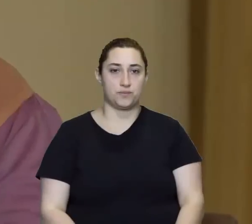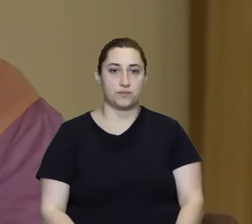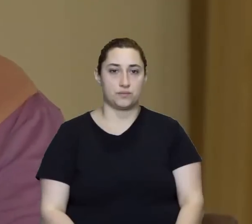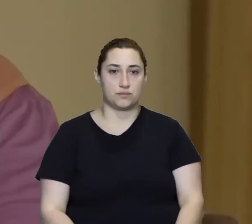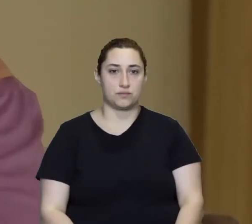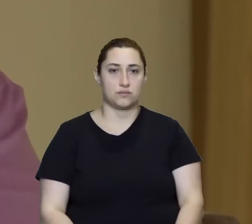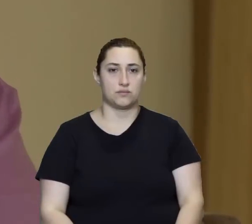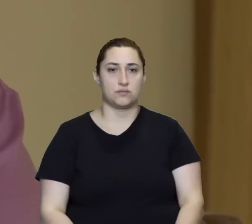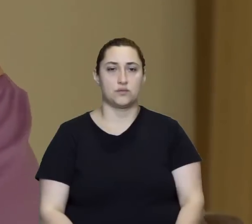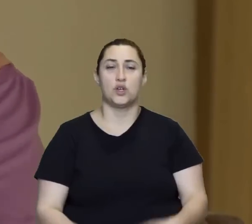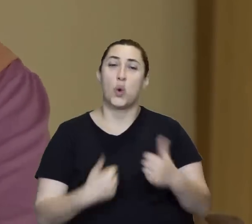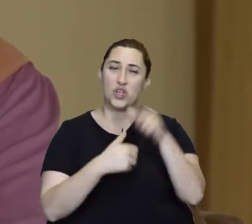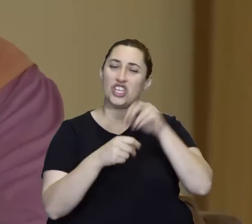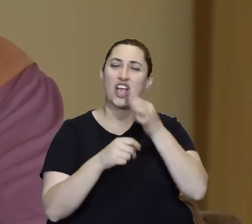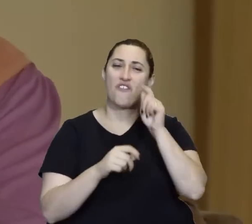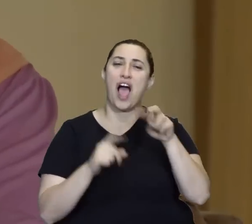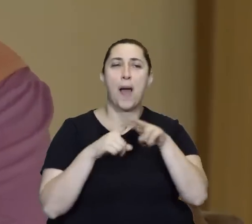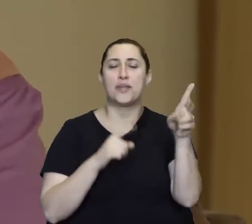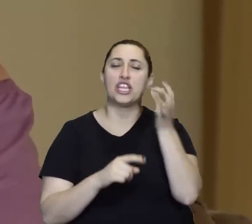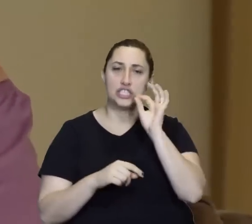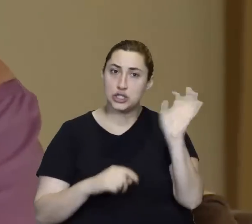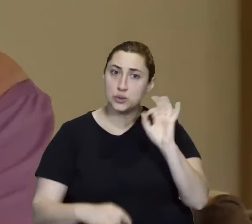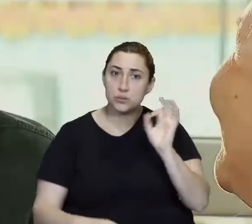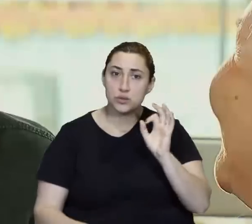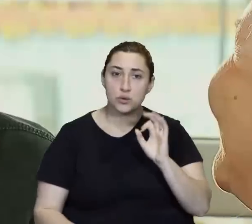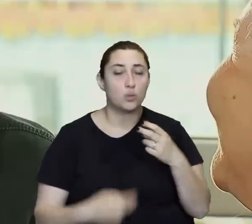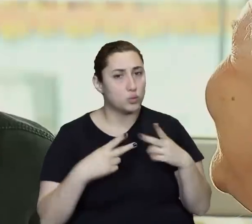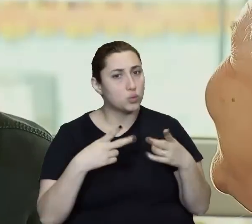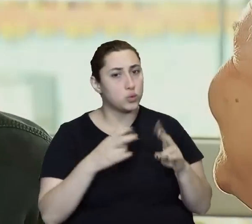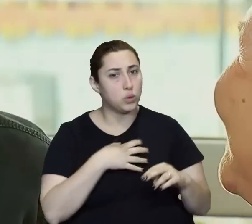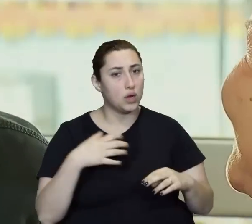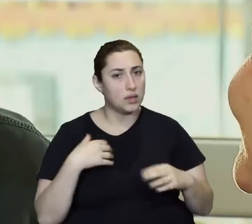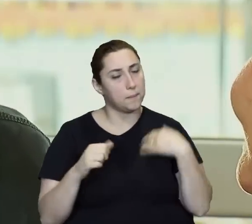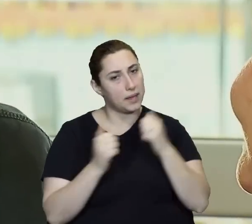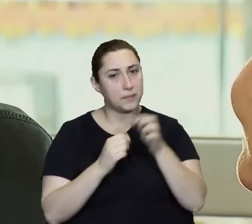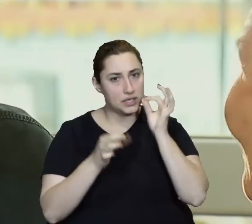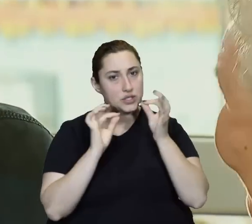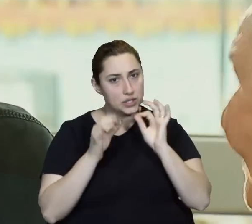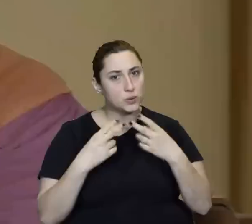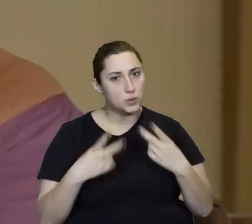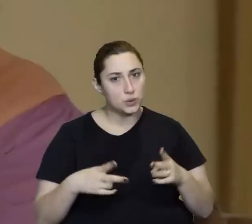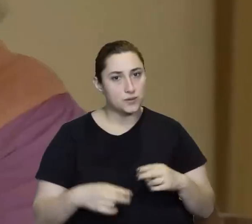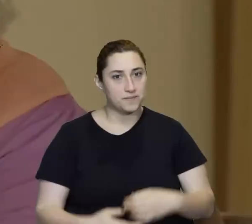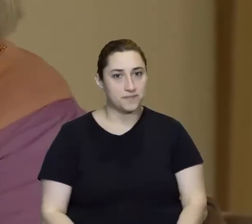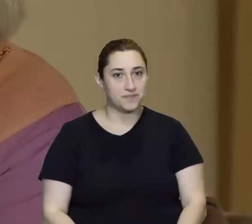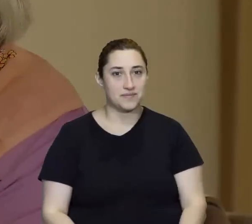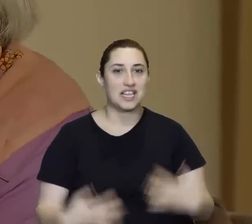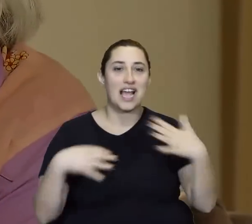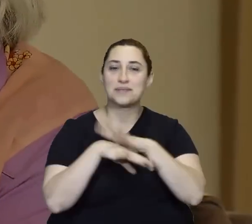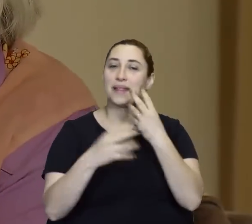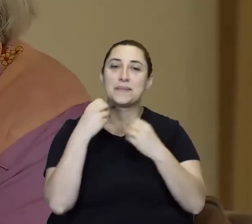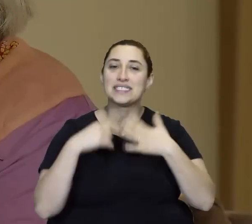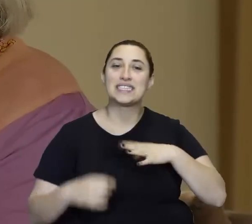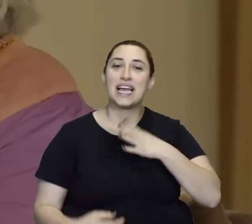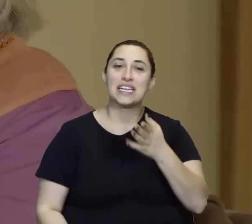Kocana da yap. Ahmet'im de içsin. Değil mi Ahmet'im? Olur olur anacığım, beraber içeriz burada karşılıklı. Akşama ne